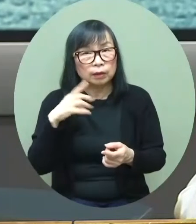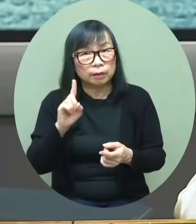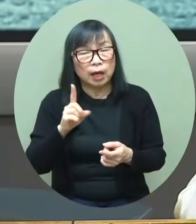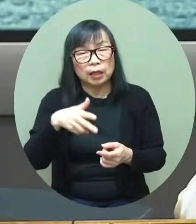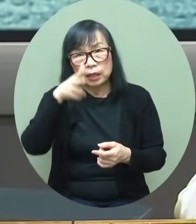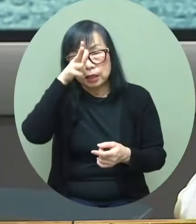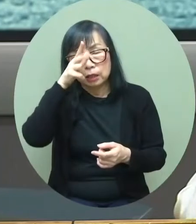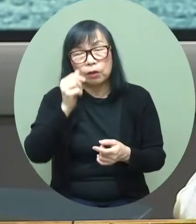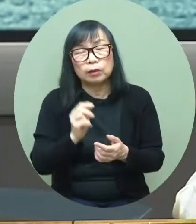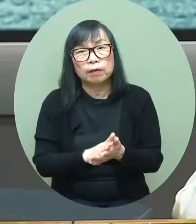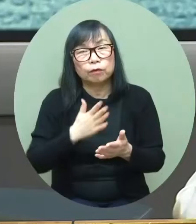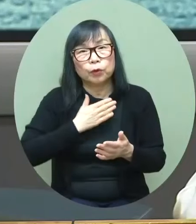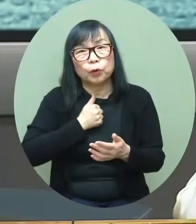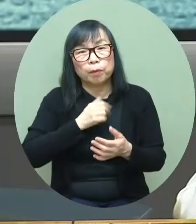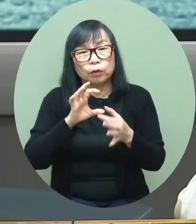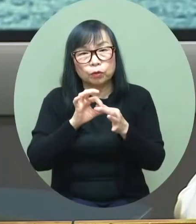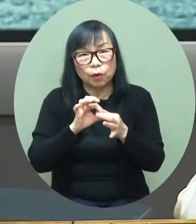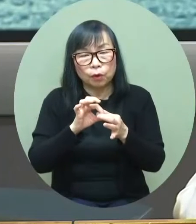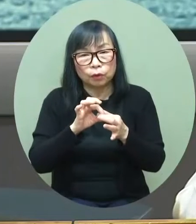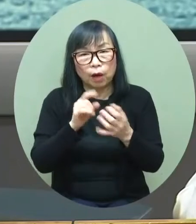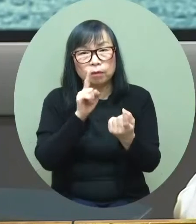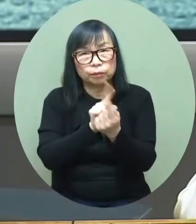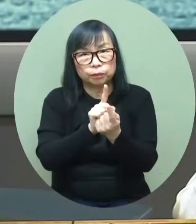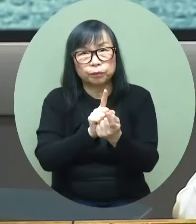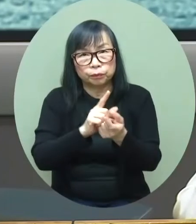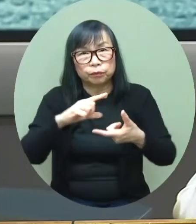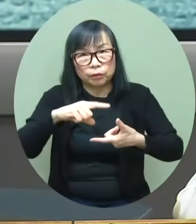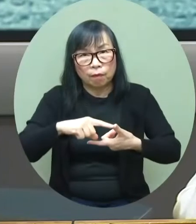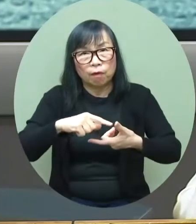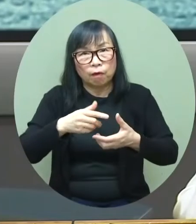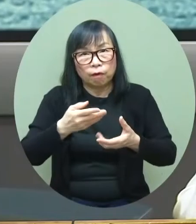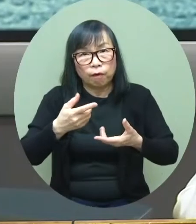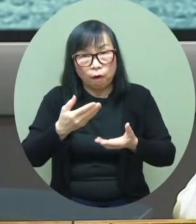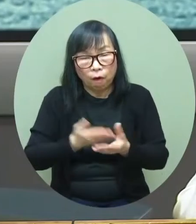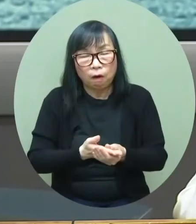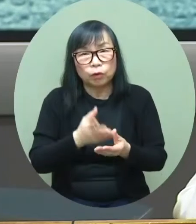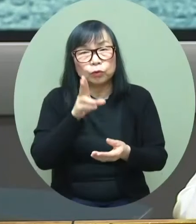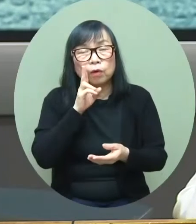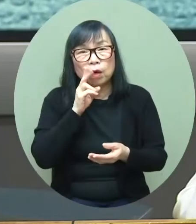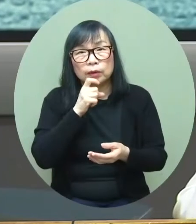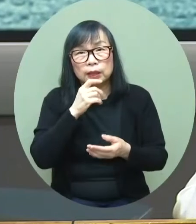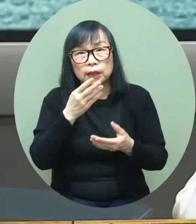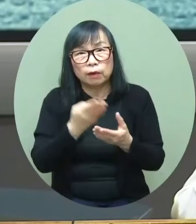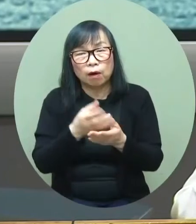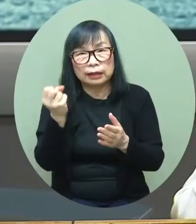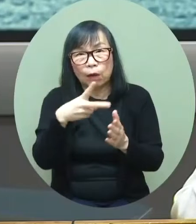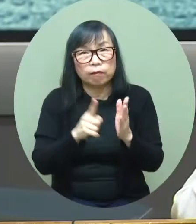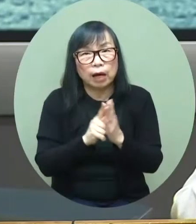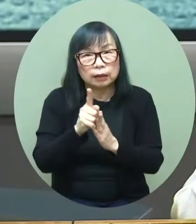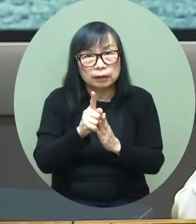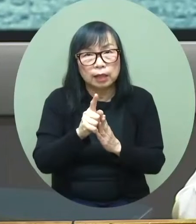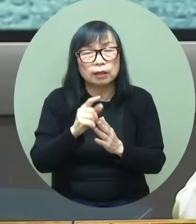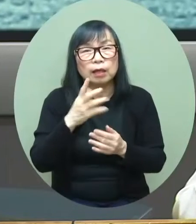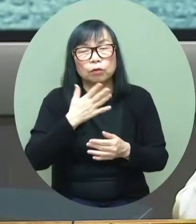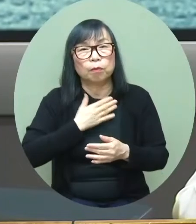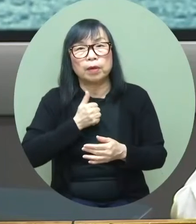政府都有預備一啲相關嘅應對方案嘅，咁希望對於如果萬一啲個案再反彈嗰時作出各樣嘅